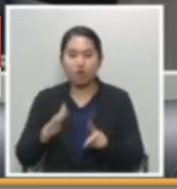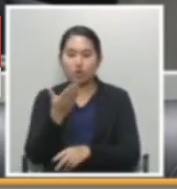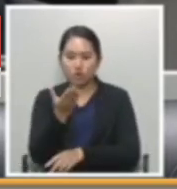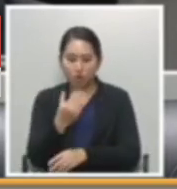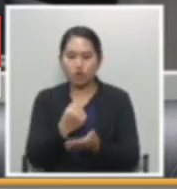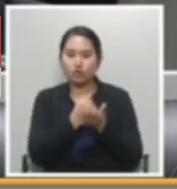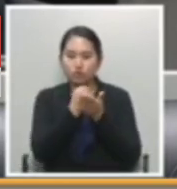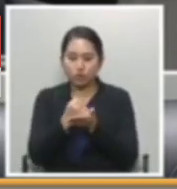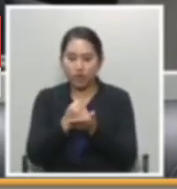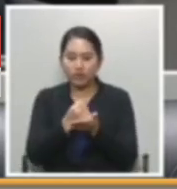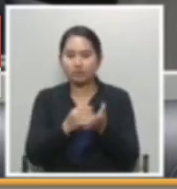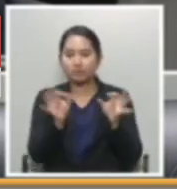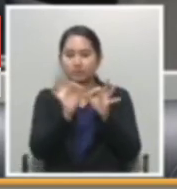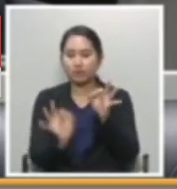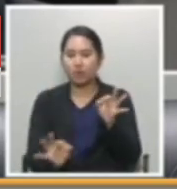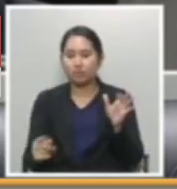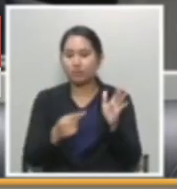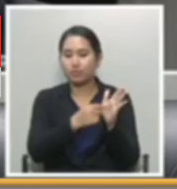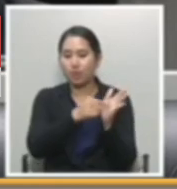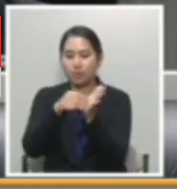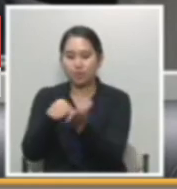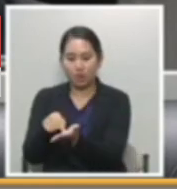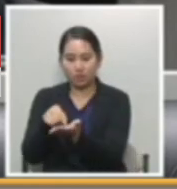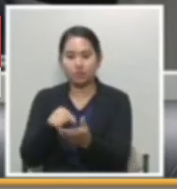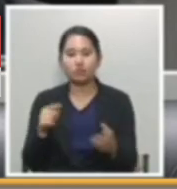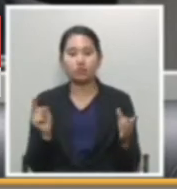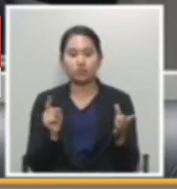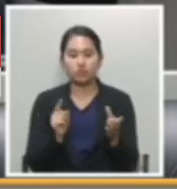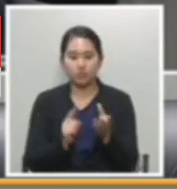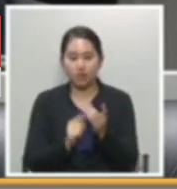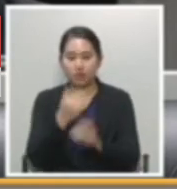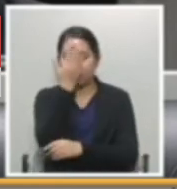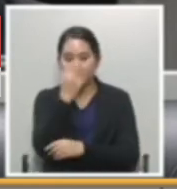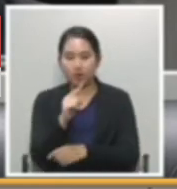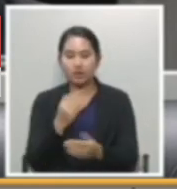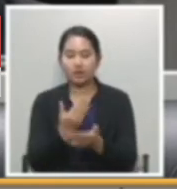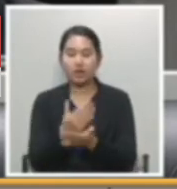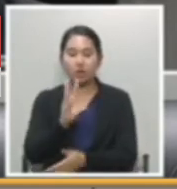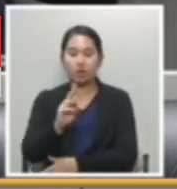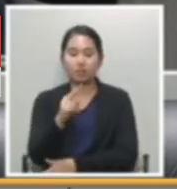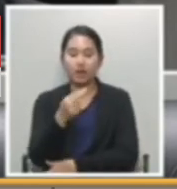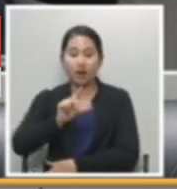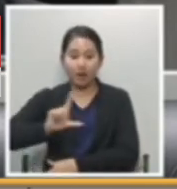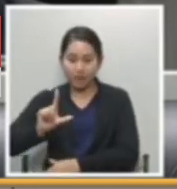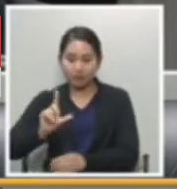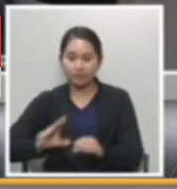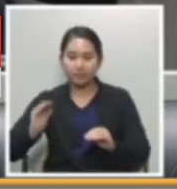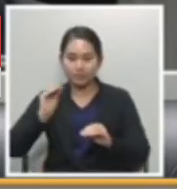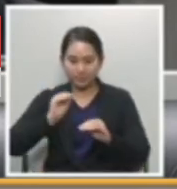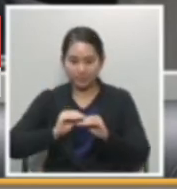ะครับเพื่อเป็นการรักษาวินัยทางการเงินการคลังของประเทศอีก 60,000 ล้านบาทบรรจุเข้าไปด้วย